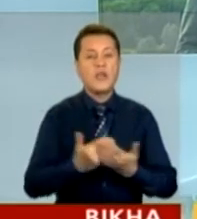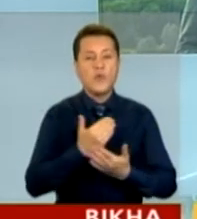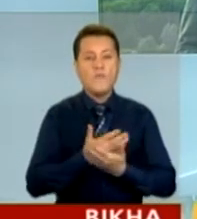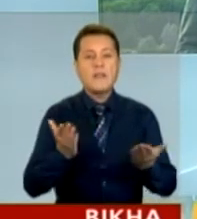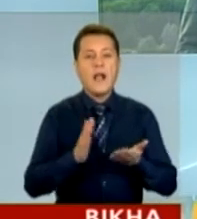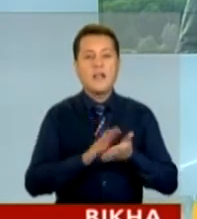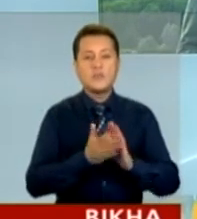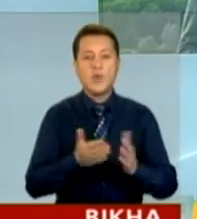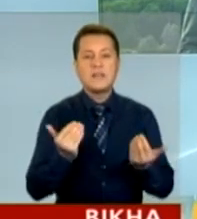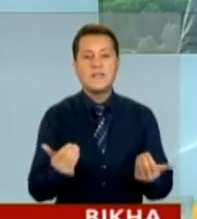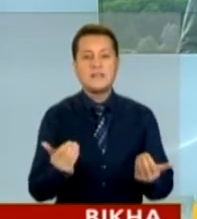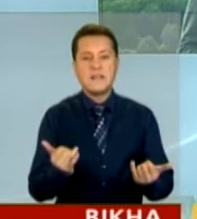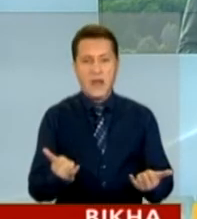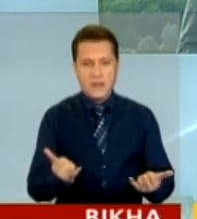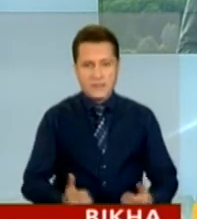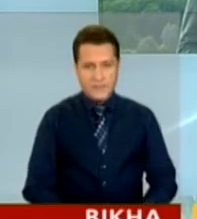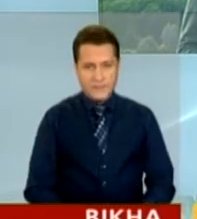зараз?